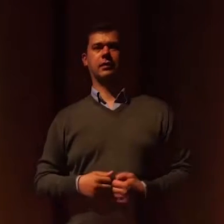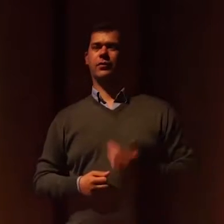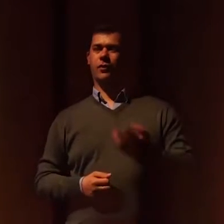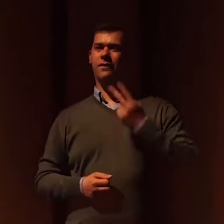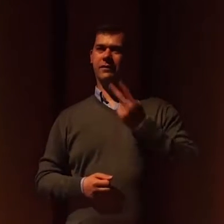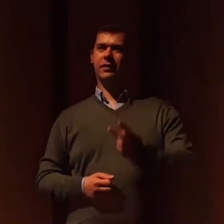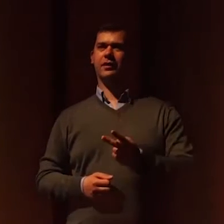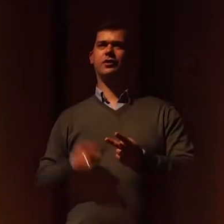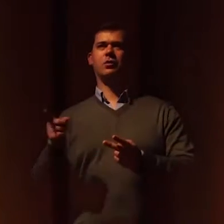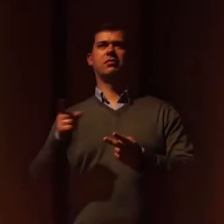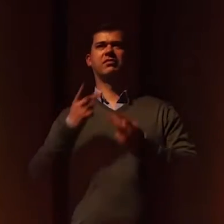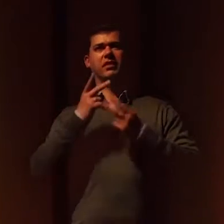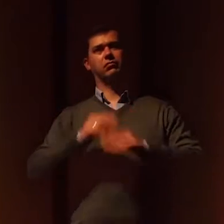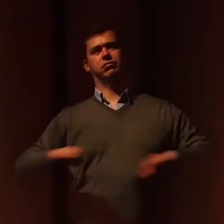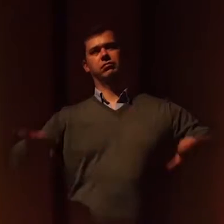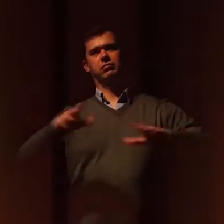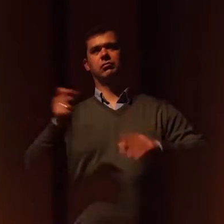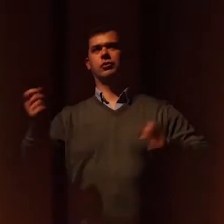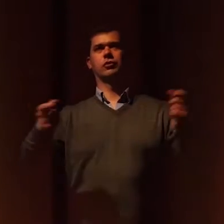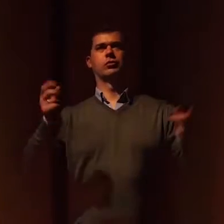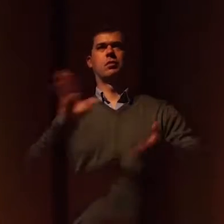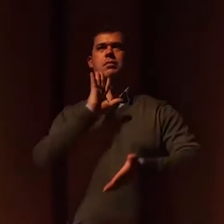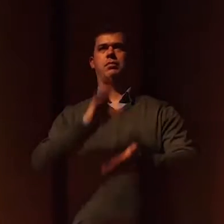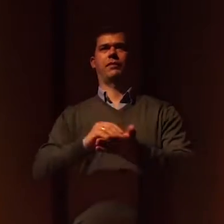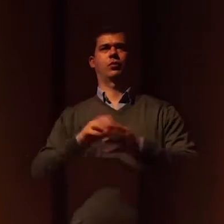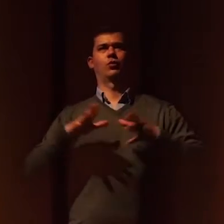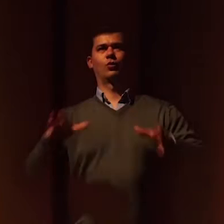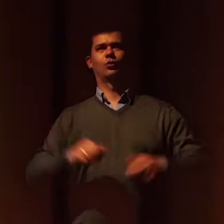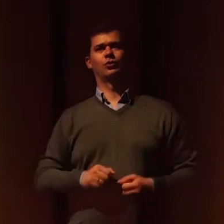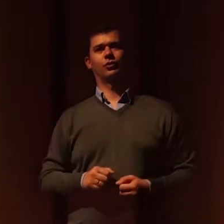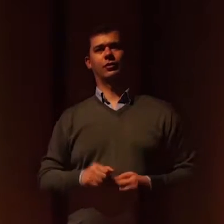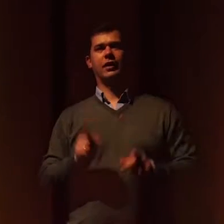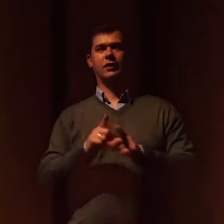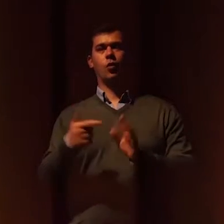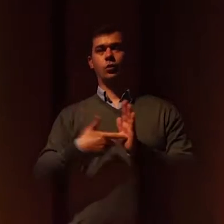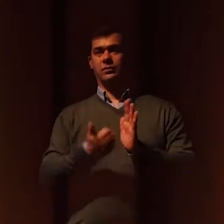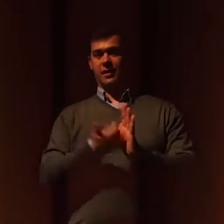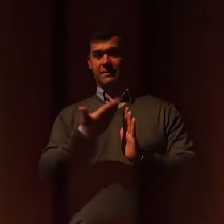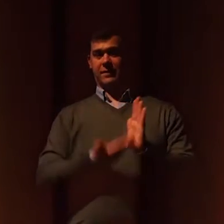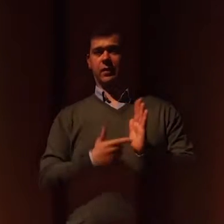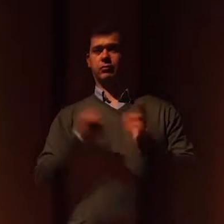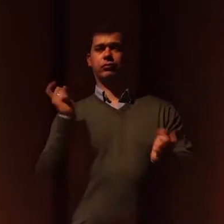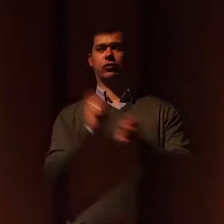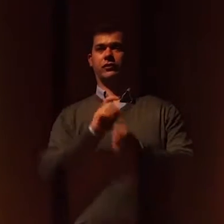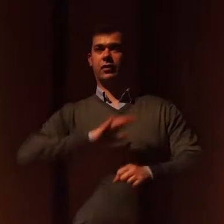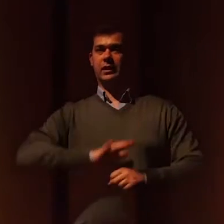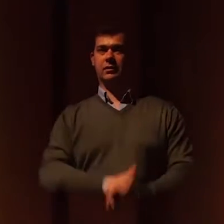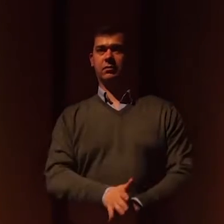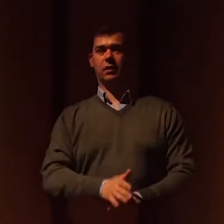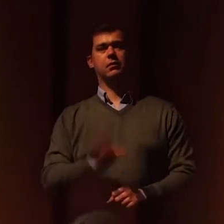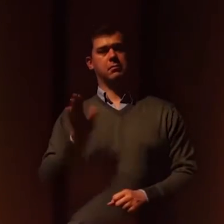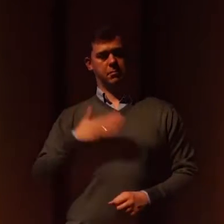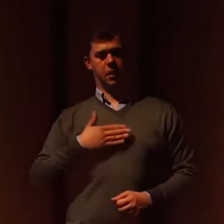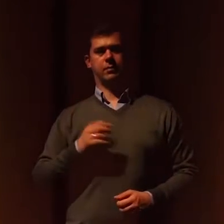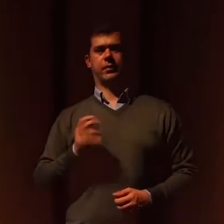pokazuje jakby bezmiar niewiedzy na temat tego że Jednak ustawodawstwo antydyskryminacyjne w Polsce